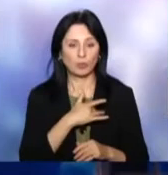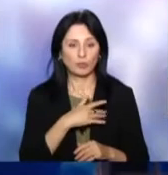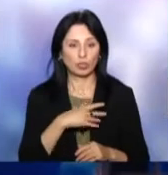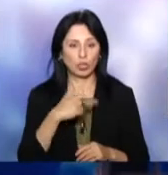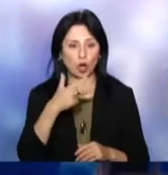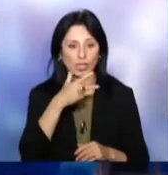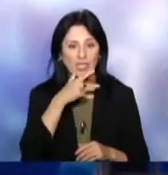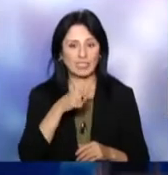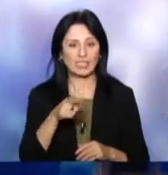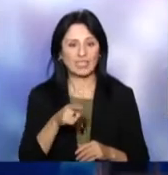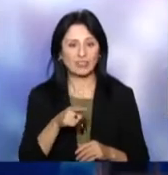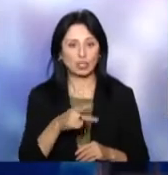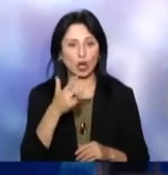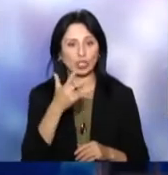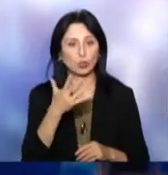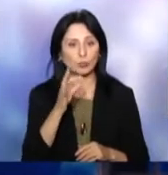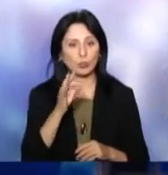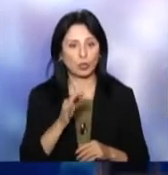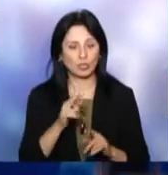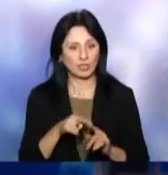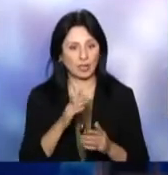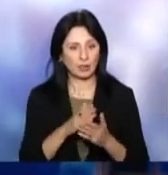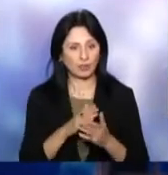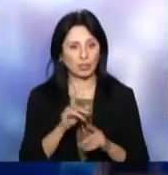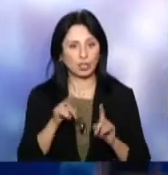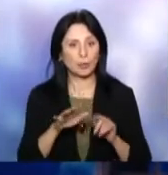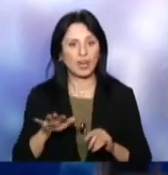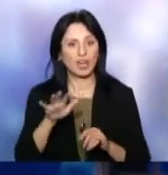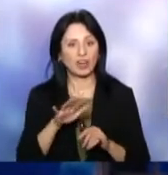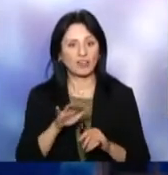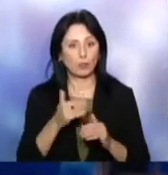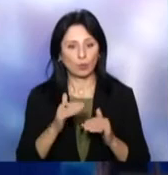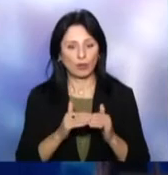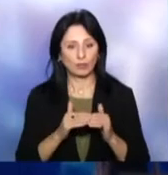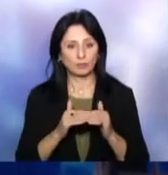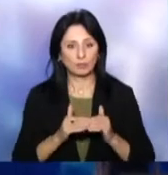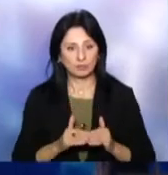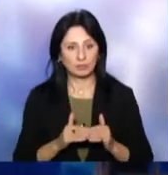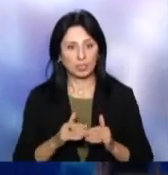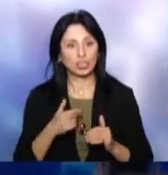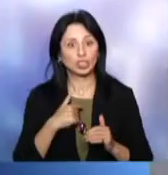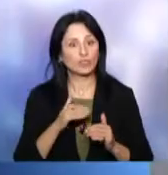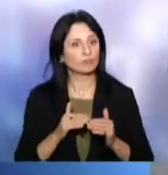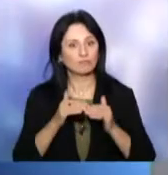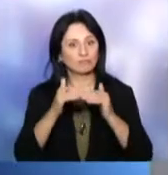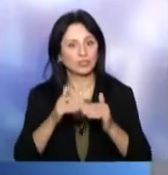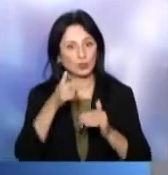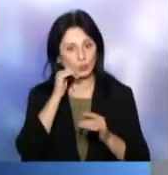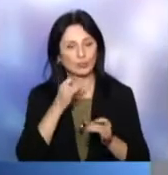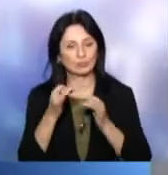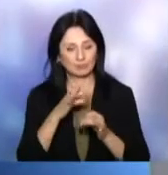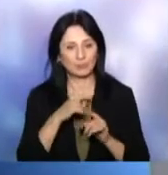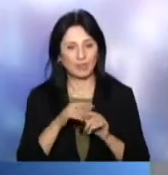20 წლისთვის ეს იქნება 35%. ზოგმა ქვეყანამ გადაწია კიდევაც საპენსიო ასაკი. ჩვენ ამაზე ვისაუბრეთ,